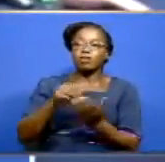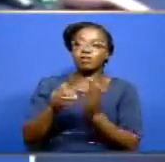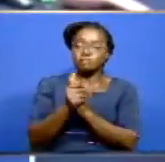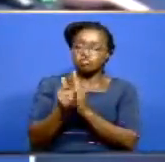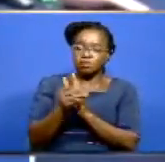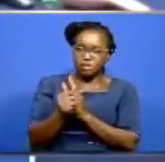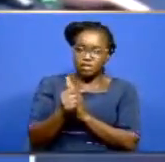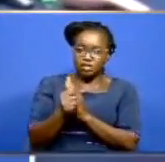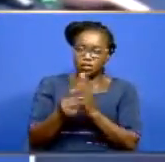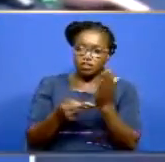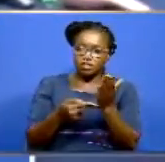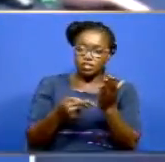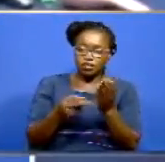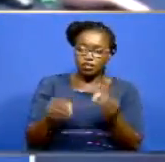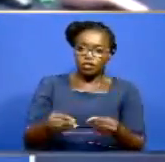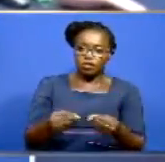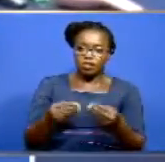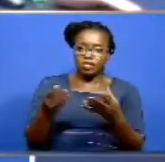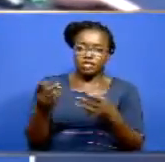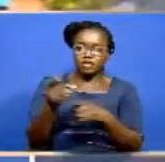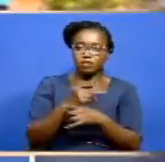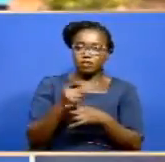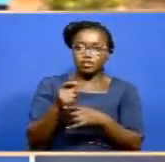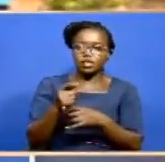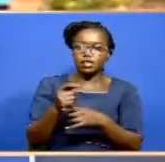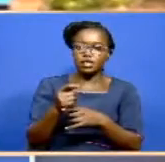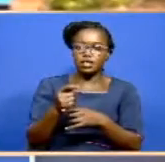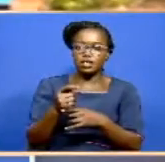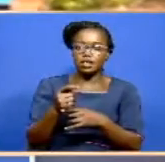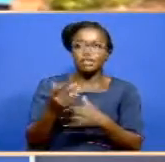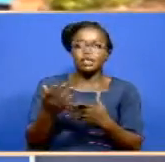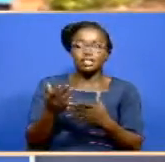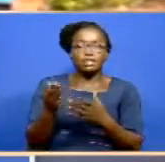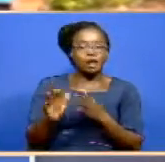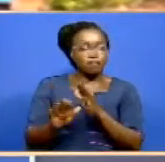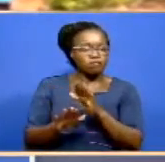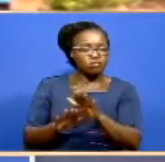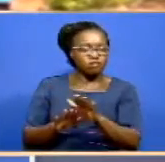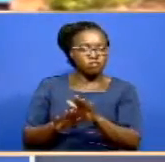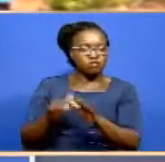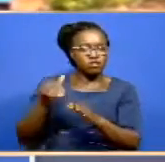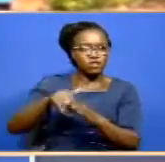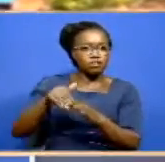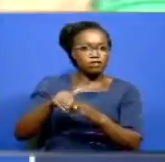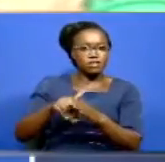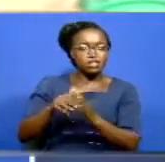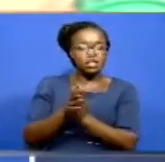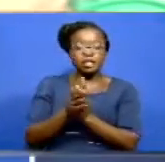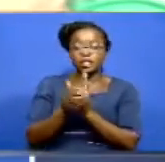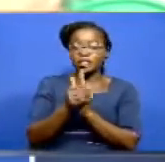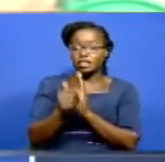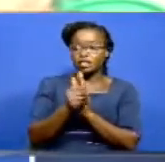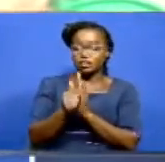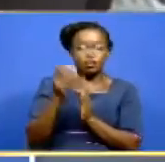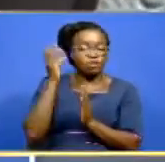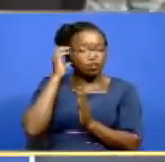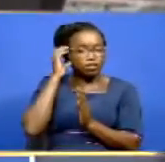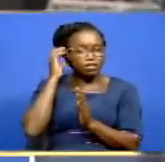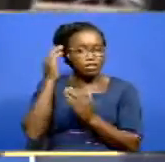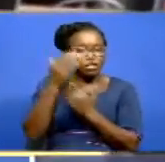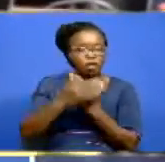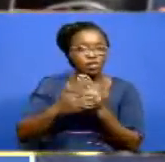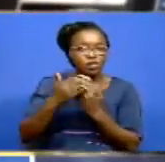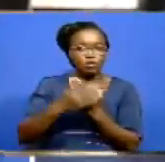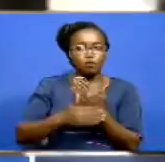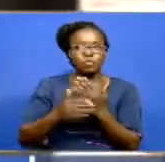kiufundi. Mpango huo kwa jina Kanduki umewekeza kwenye vyuo vya kiufundi ambapo vijana wanapewa mitambo ya kompyuta na